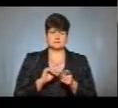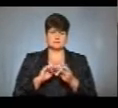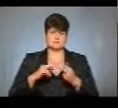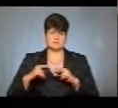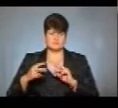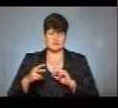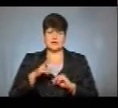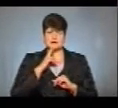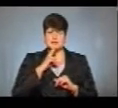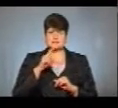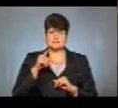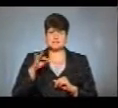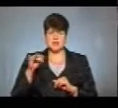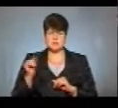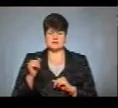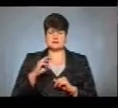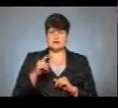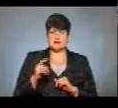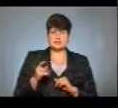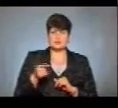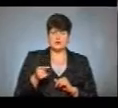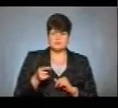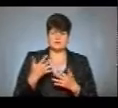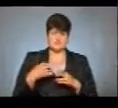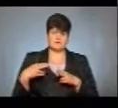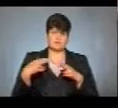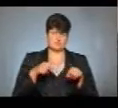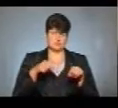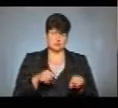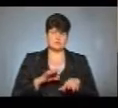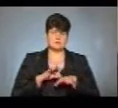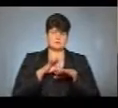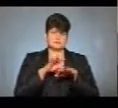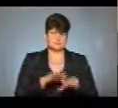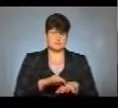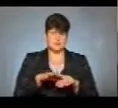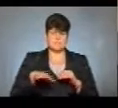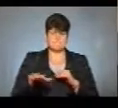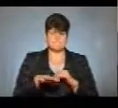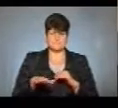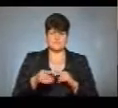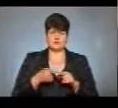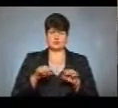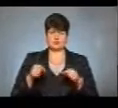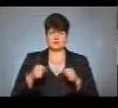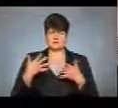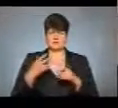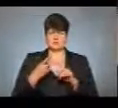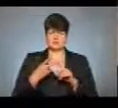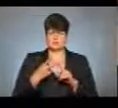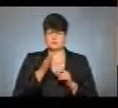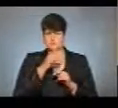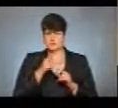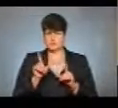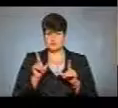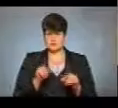Кременецькі з Баражськими, з Баражські з Тернопільськими, Тернопільські нас зустріли вже на в'їзді в Тернопіль, привели якраз на майдан. На цьому мотоциклі я вже їжджу 2-й сезон. Коли